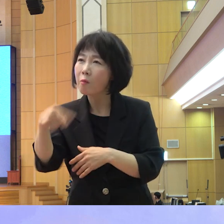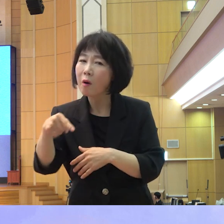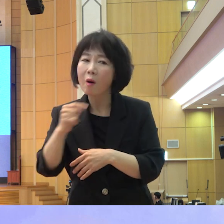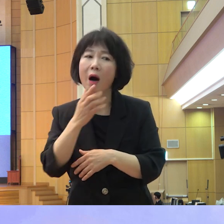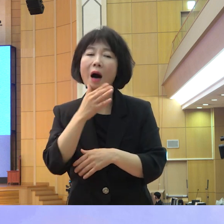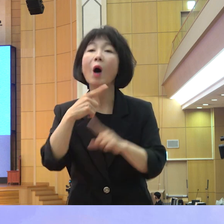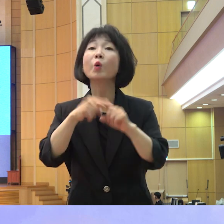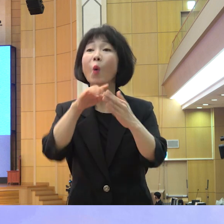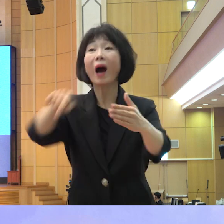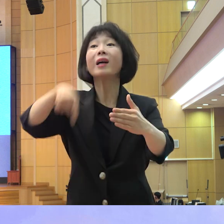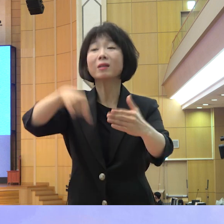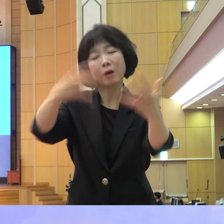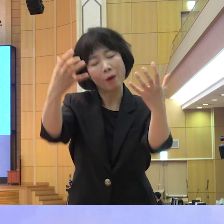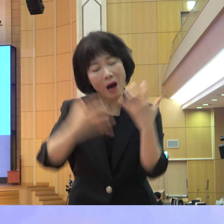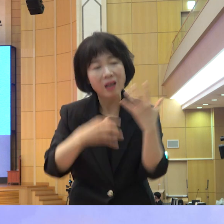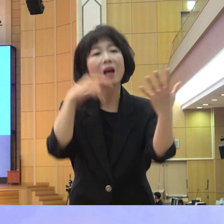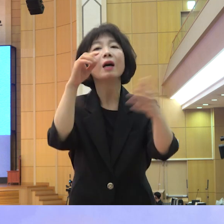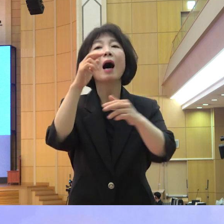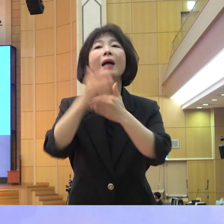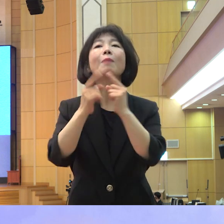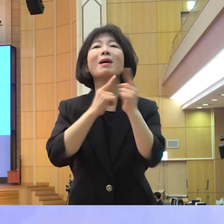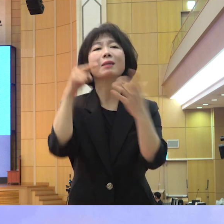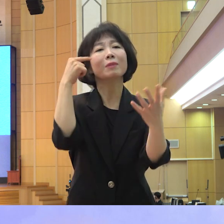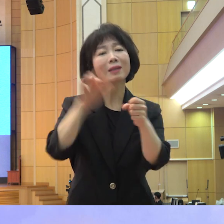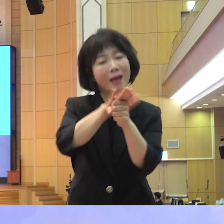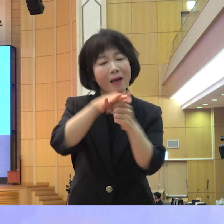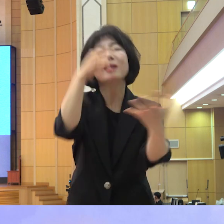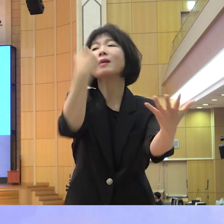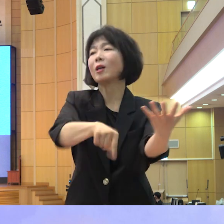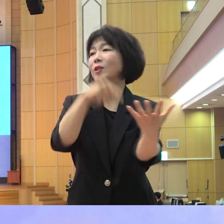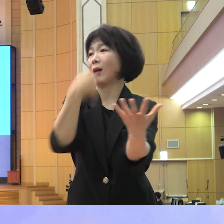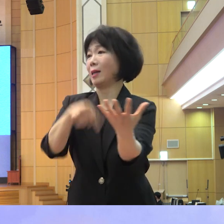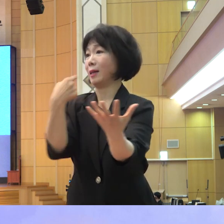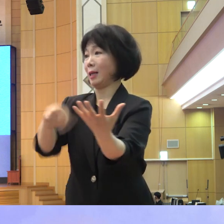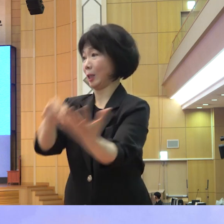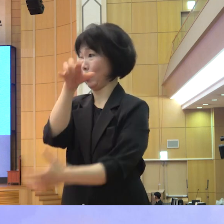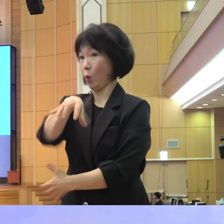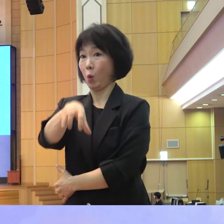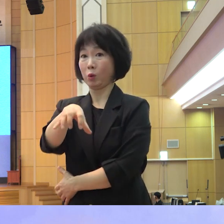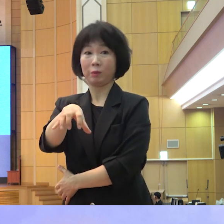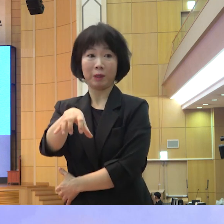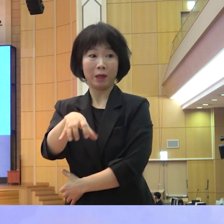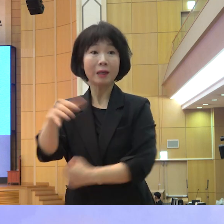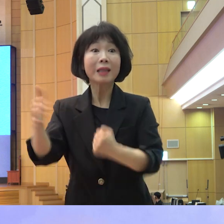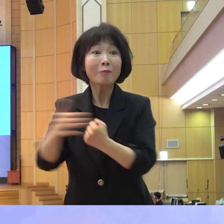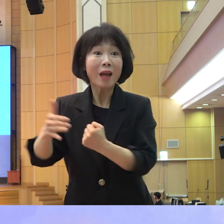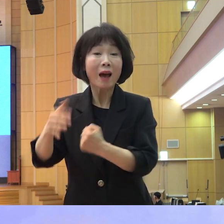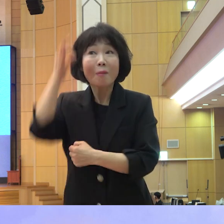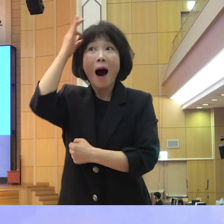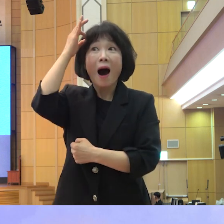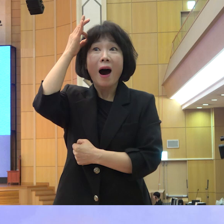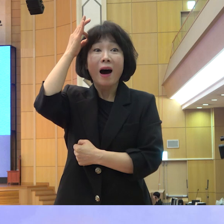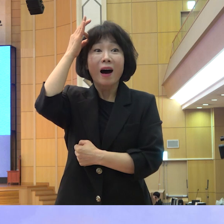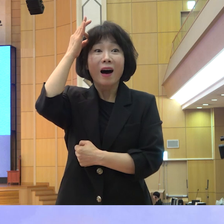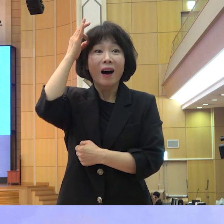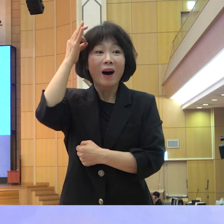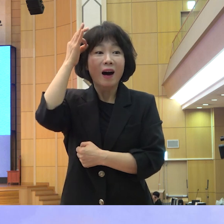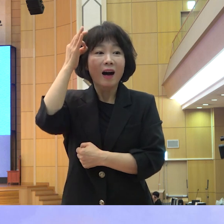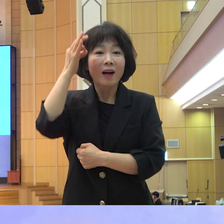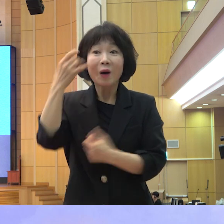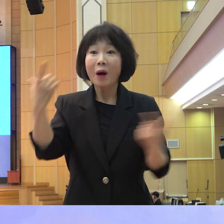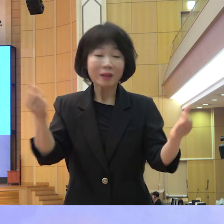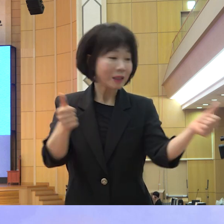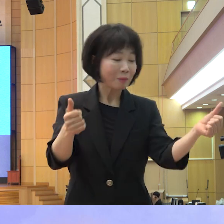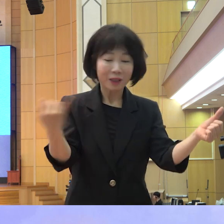여기는 교회니까, 하나님의 사랑을 가르치는 곳이니까. 그래서 책 선물을 했습니다. 이제 책 선물을 오늘